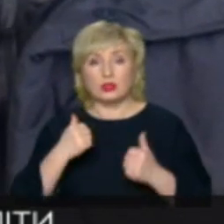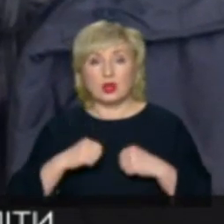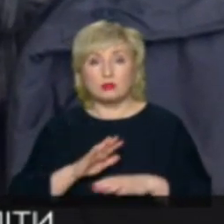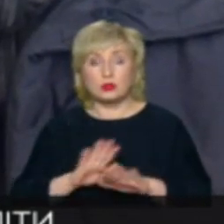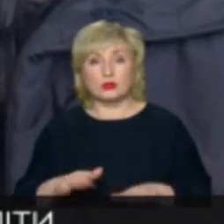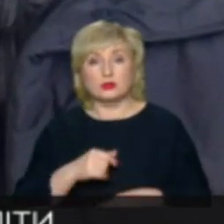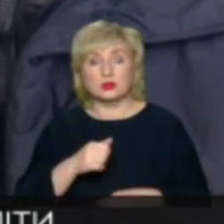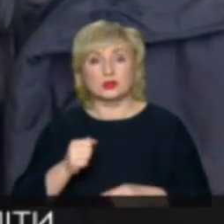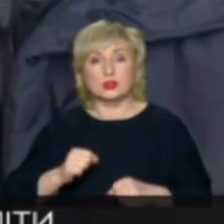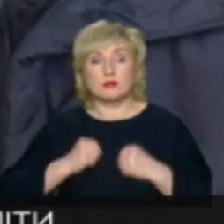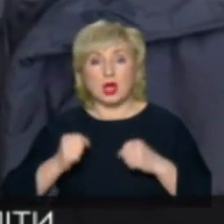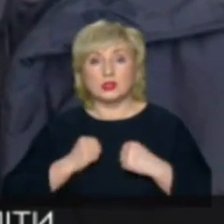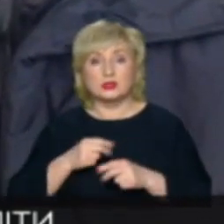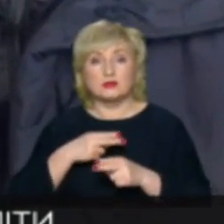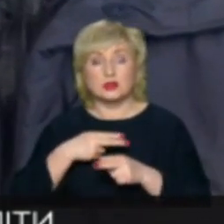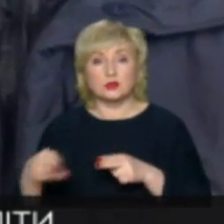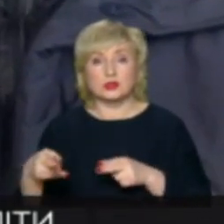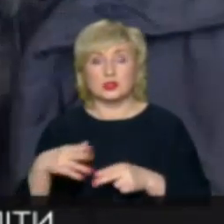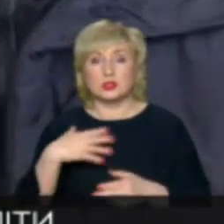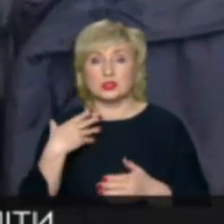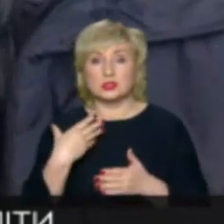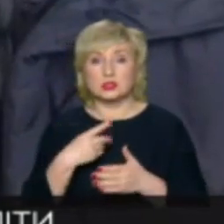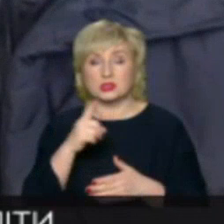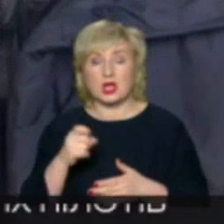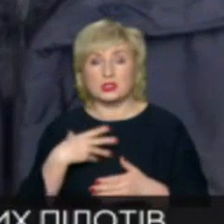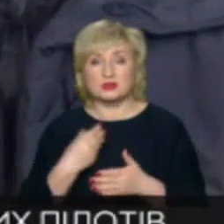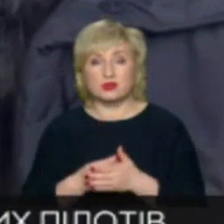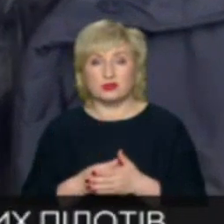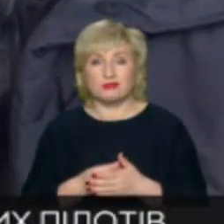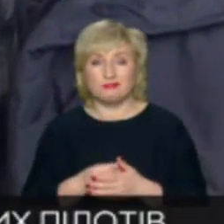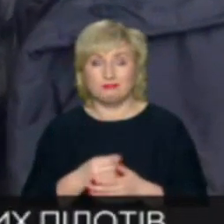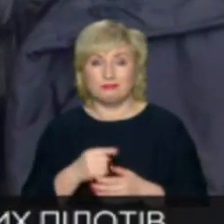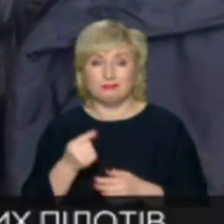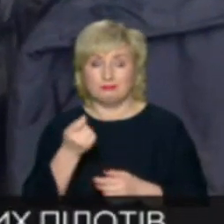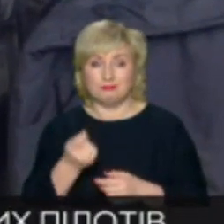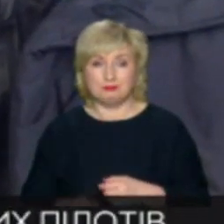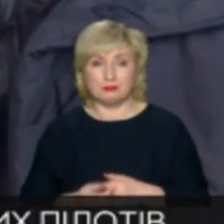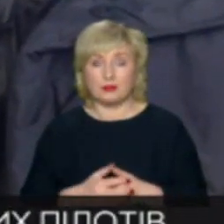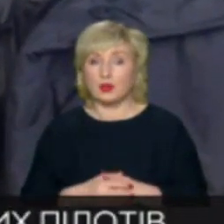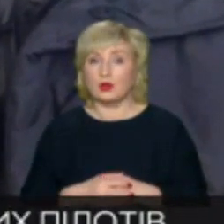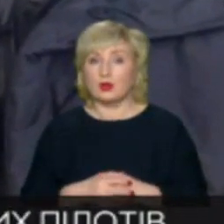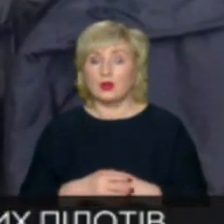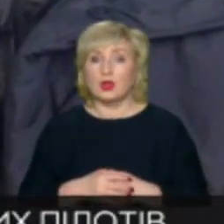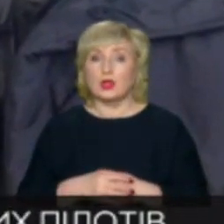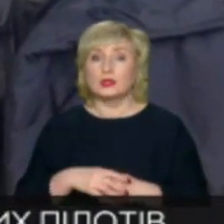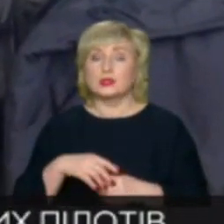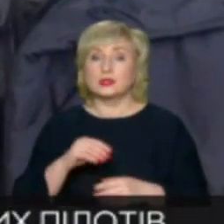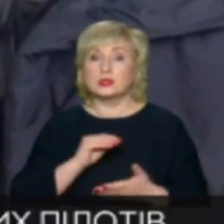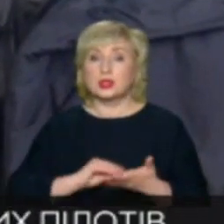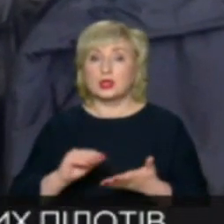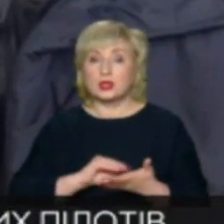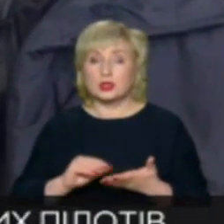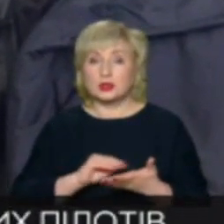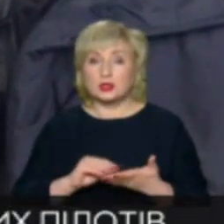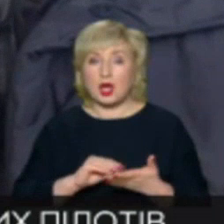намагається відмстити за свою ущербність. Ну, от, власне, секретар